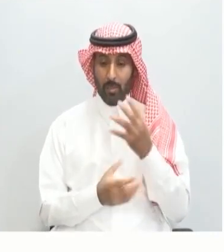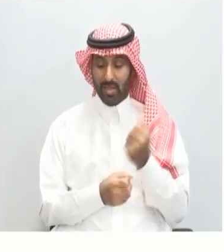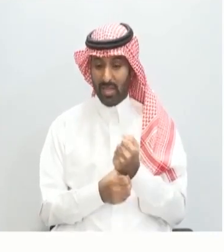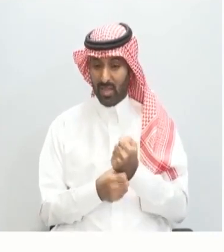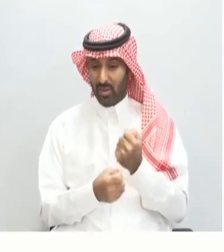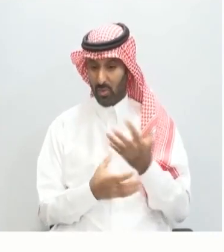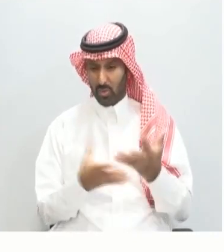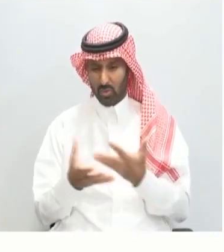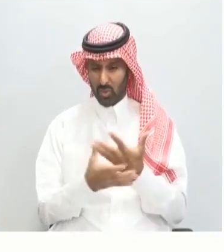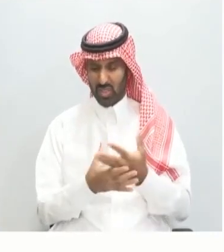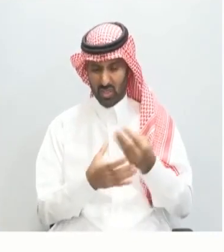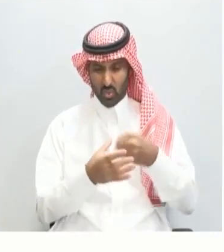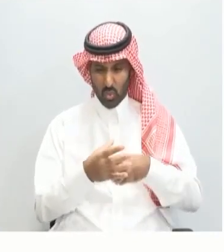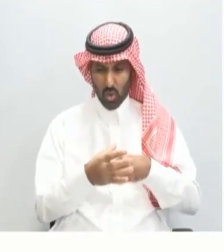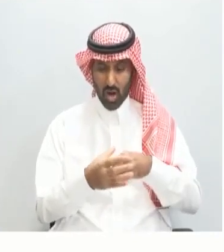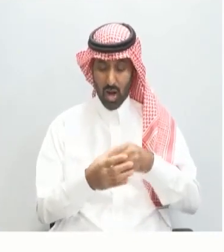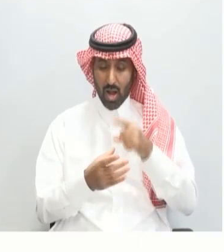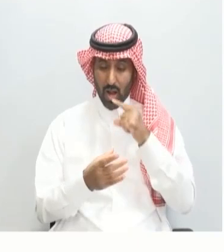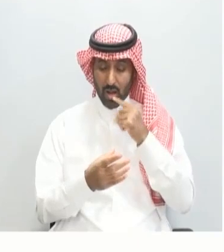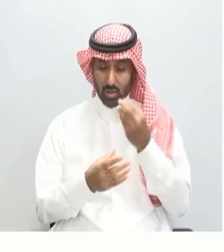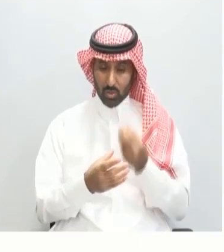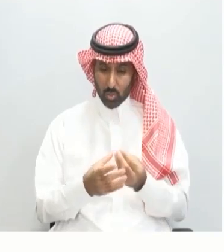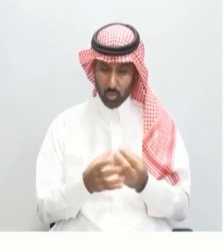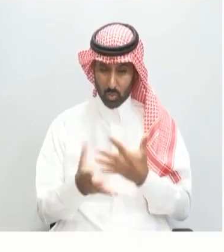الباطنيه بطيئه